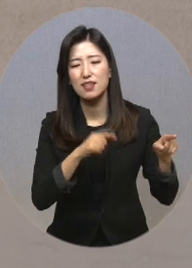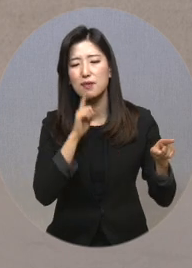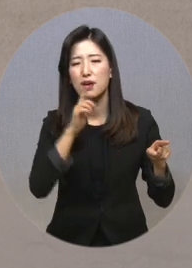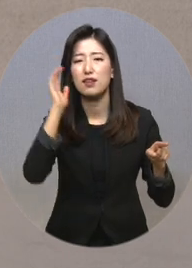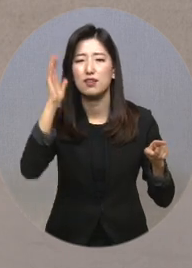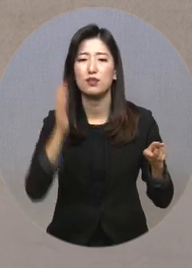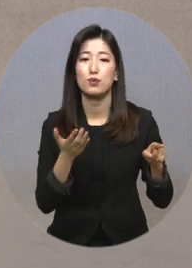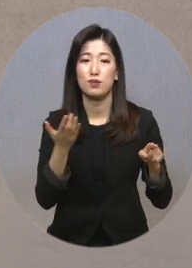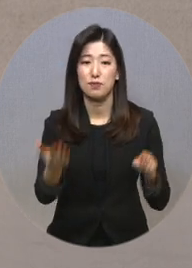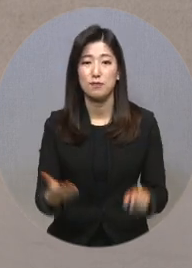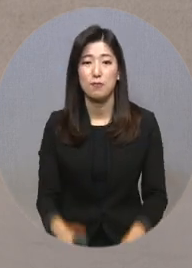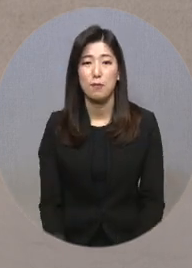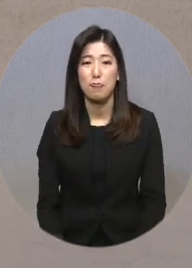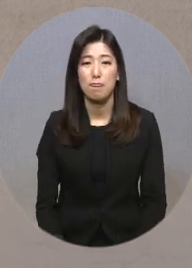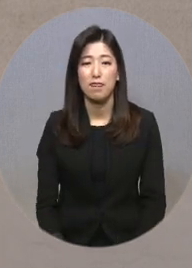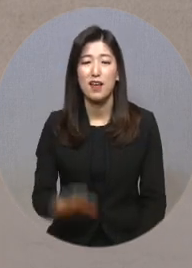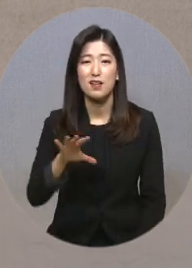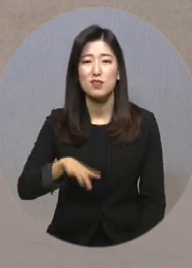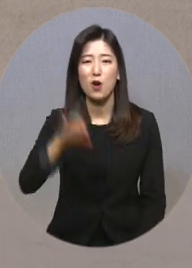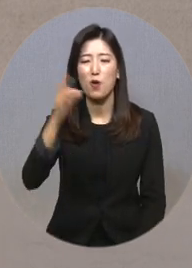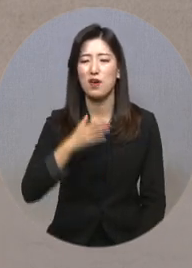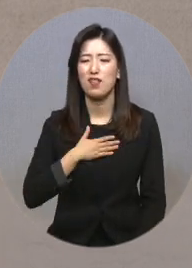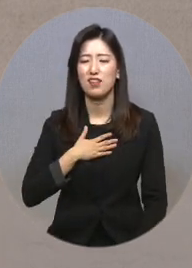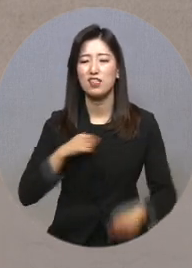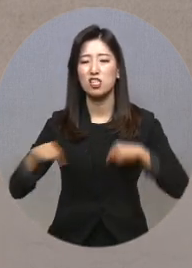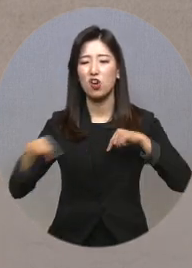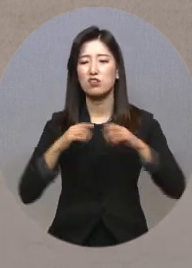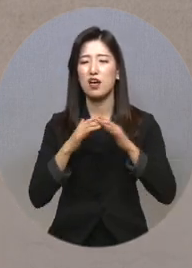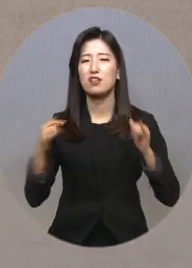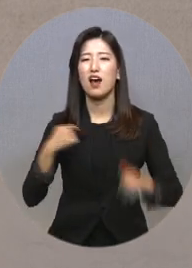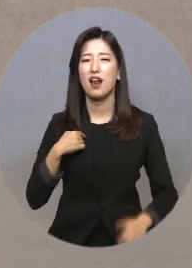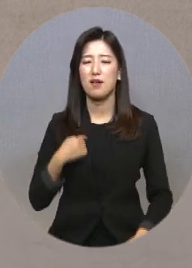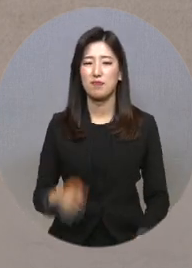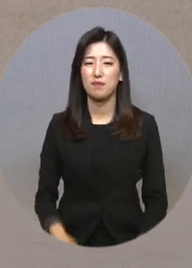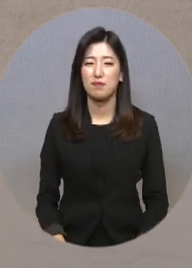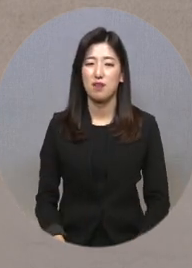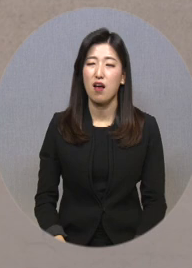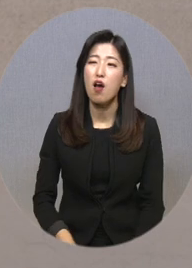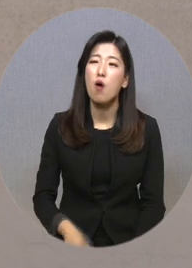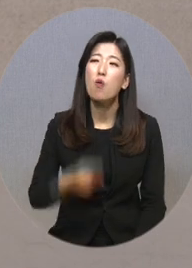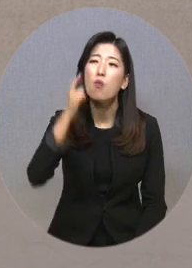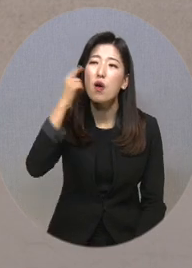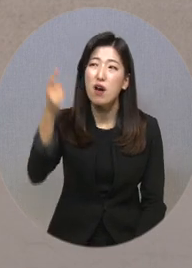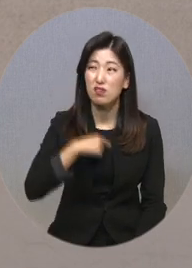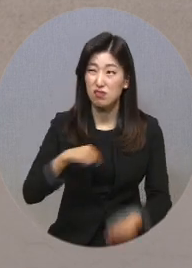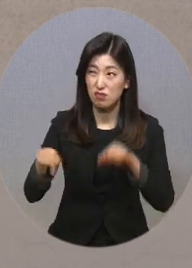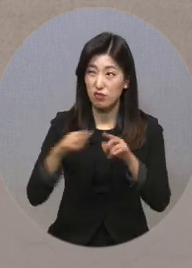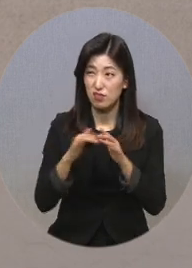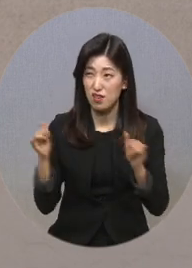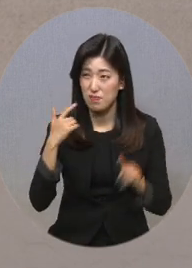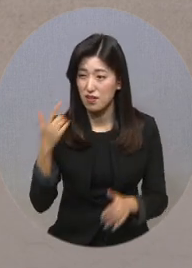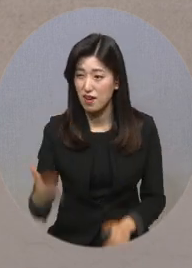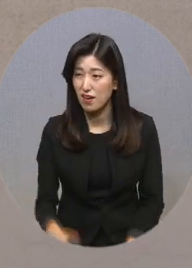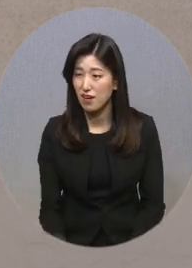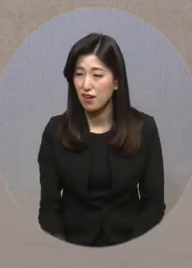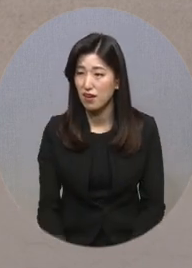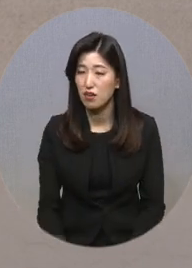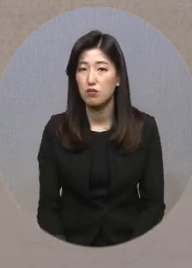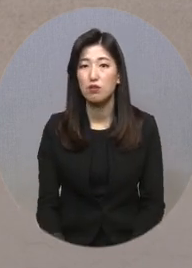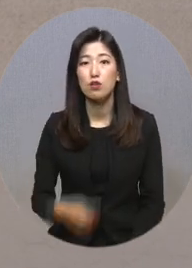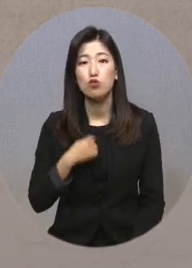처음에는 제가 정치하는 사람이라고, 아유, 뭐하러 왔어? 이런 눈치더니